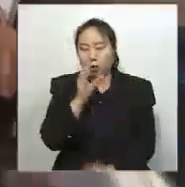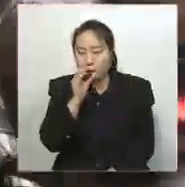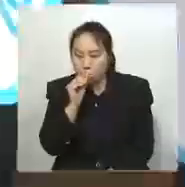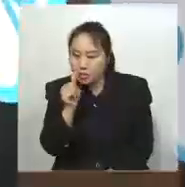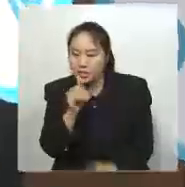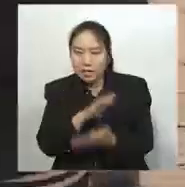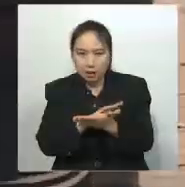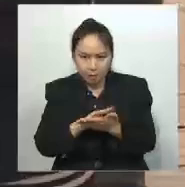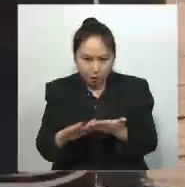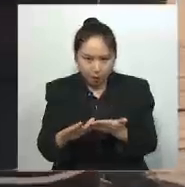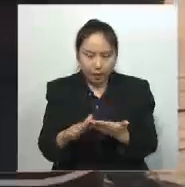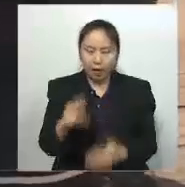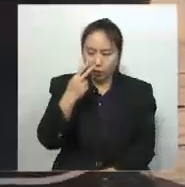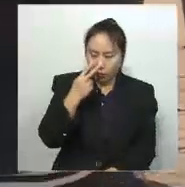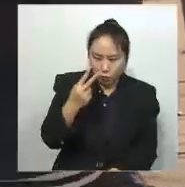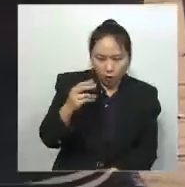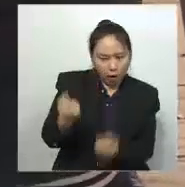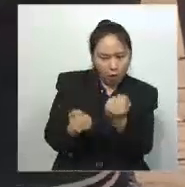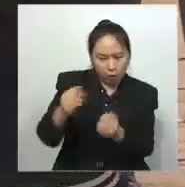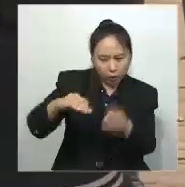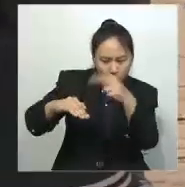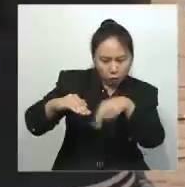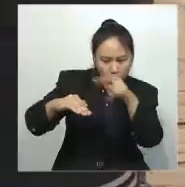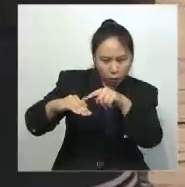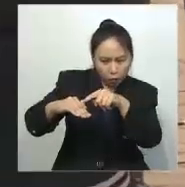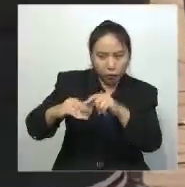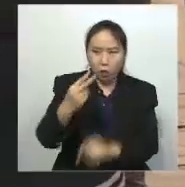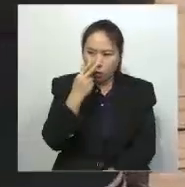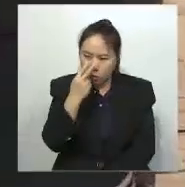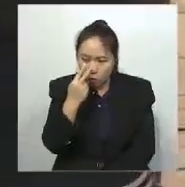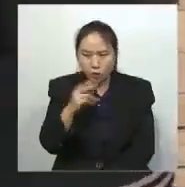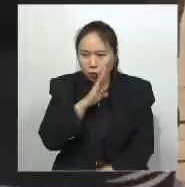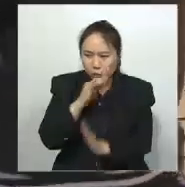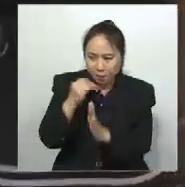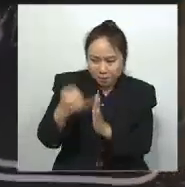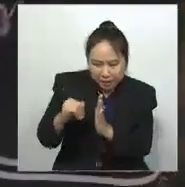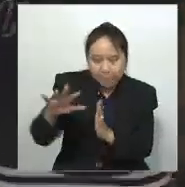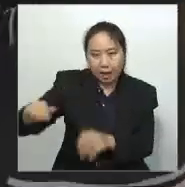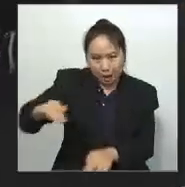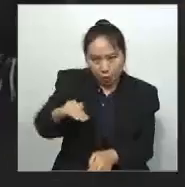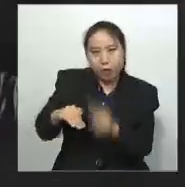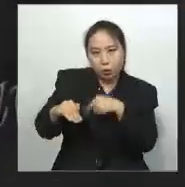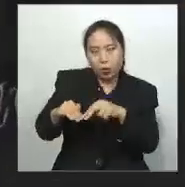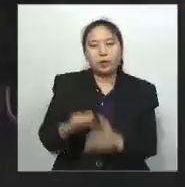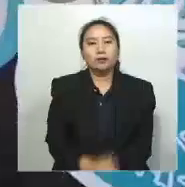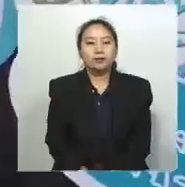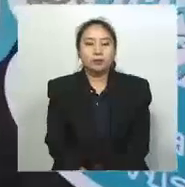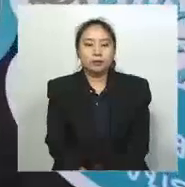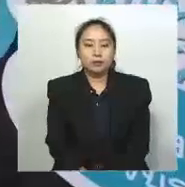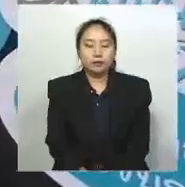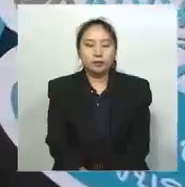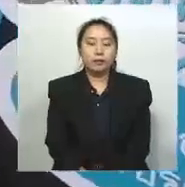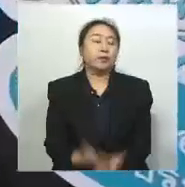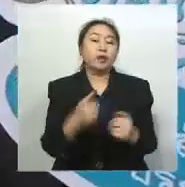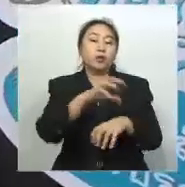จารณาความเหมาะสมในการเรียกตรวจค้นรถเพื่อไม่สร้างความเดือดร้อนให้กับผู้ใช้รถใช้ถนนทั่วไปค่ะ อย่างต